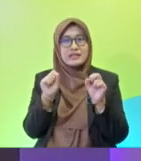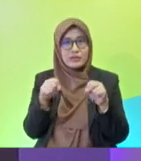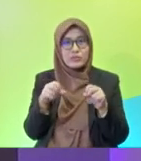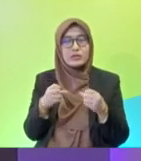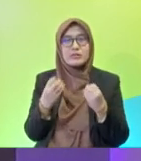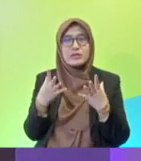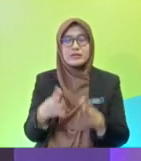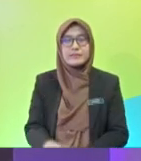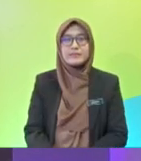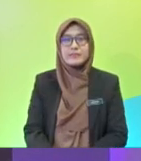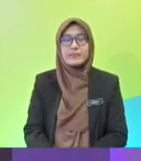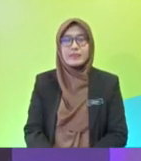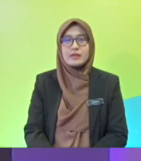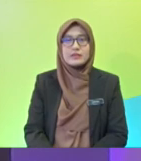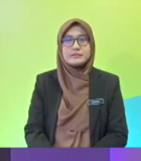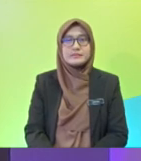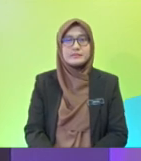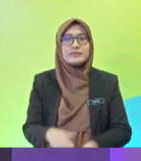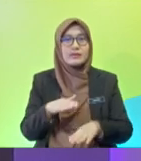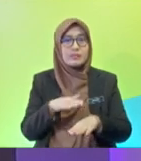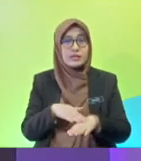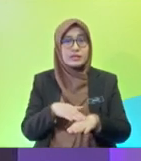yang dipilih itu ada seorang